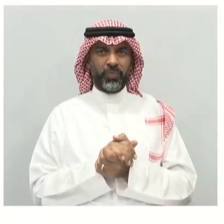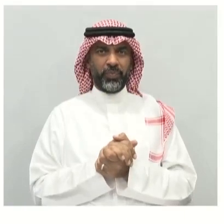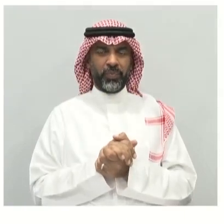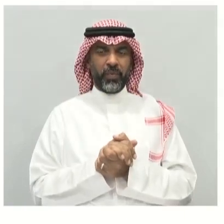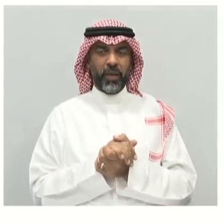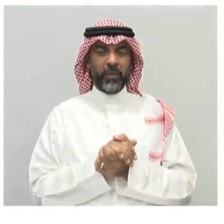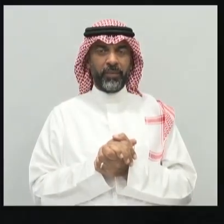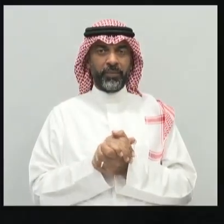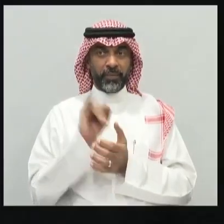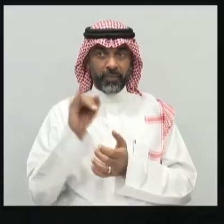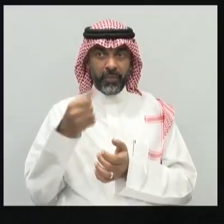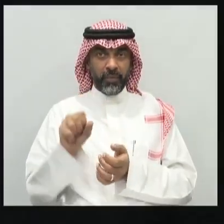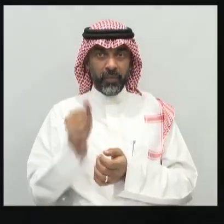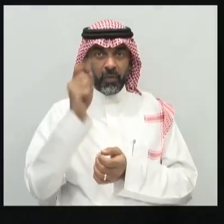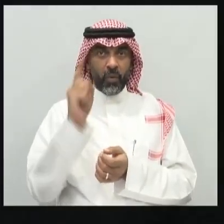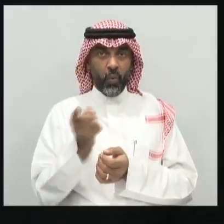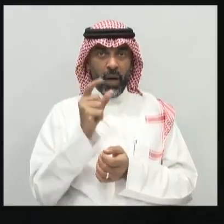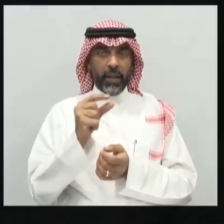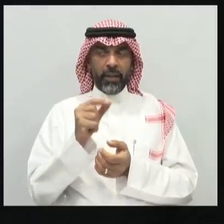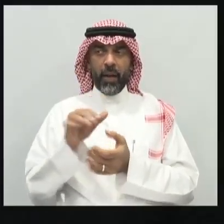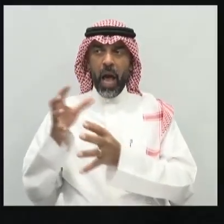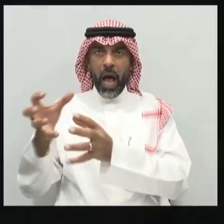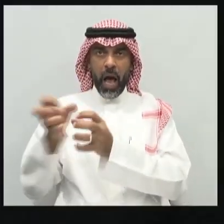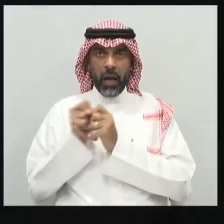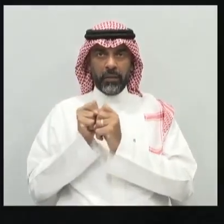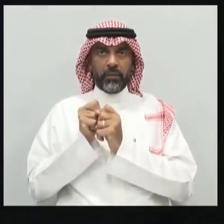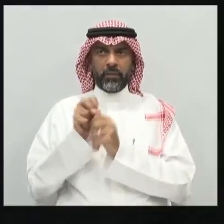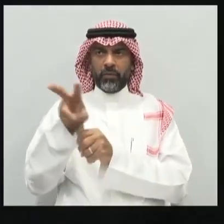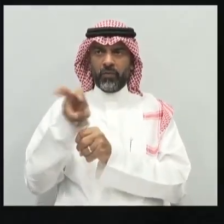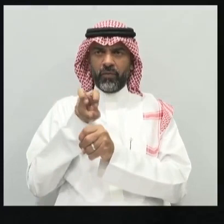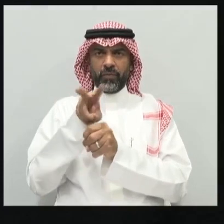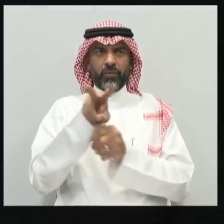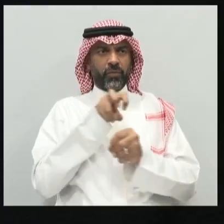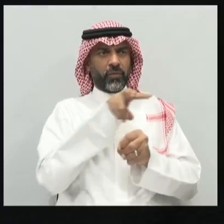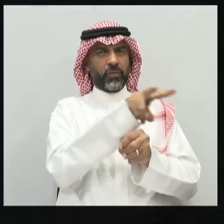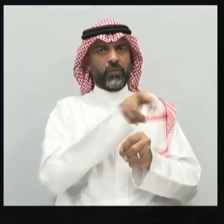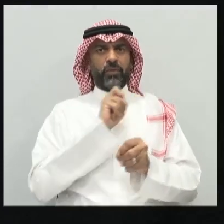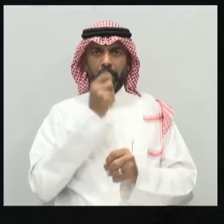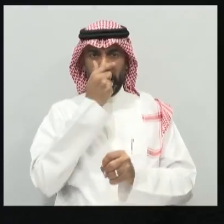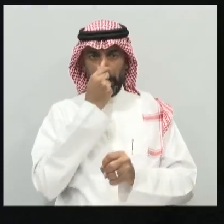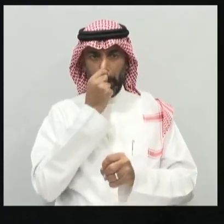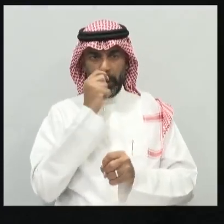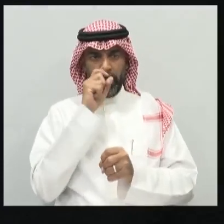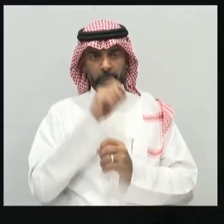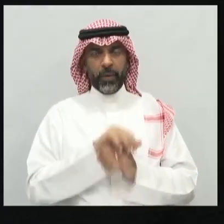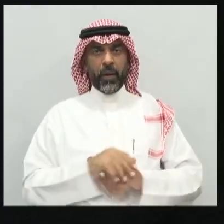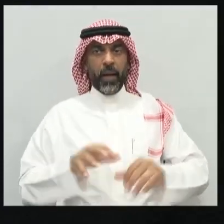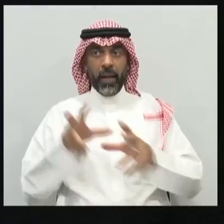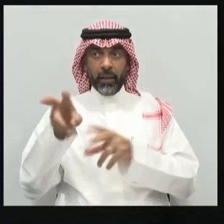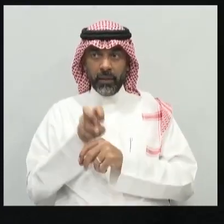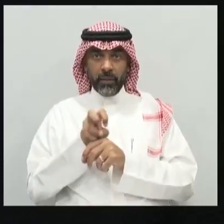زين موارد يعني شي ناخذه نجيبه نستورده طيب ونستفيد